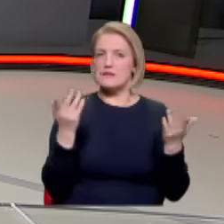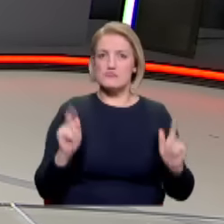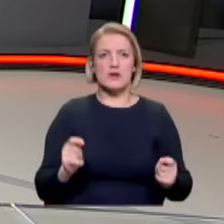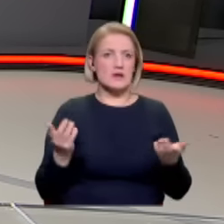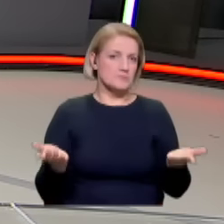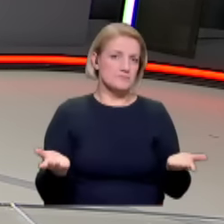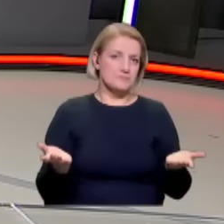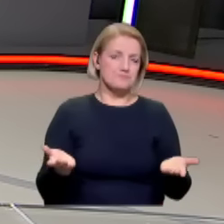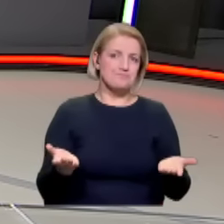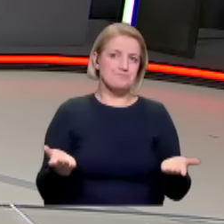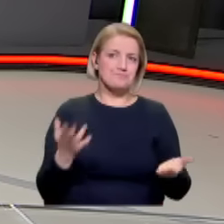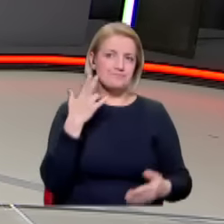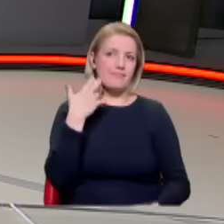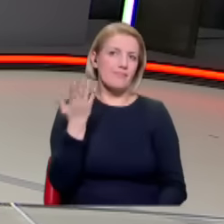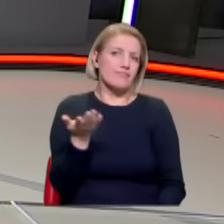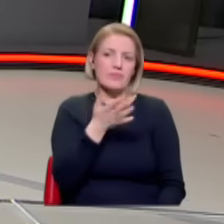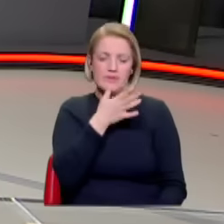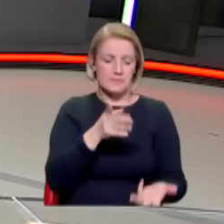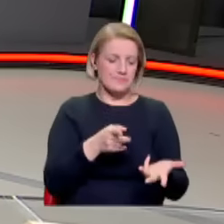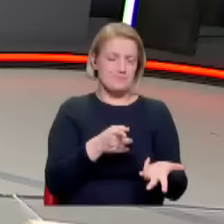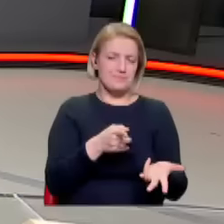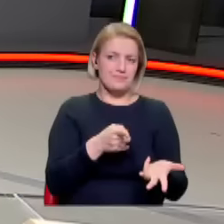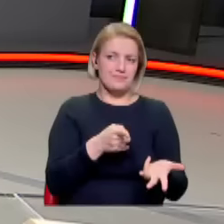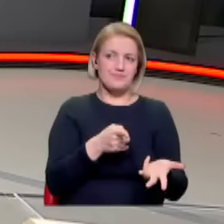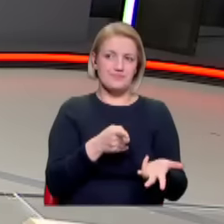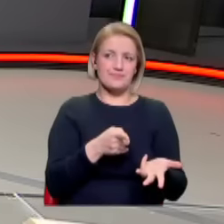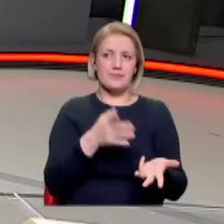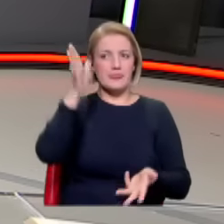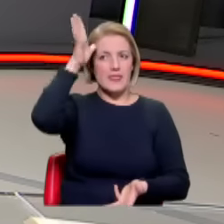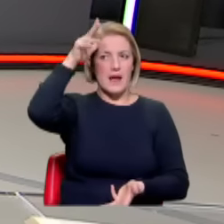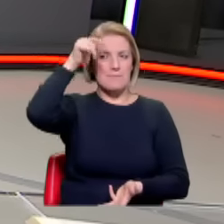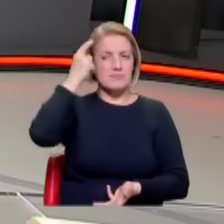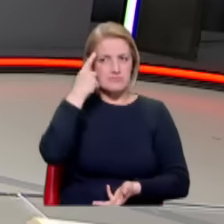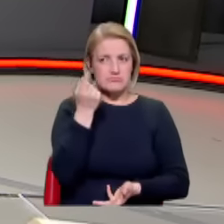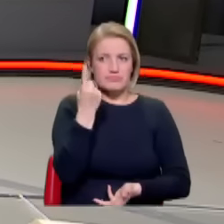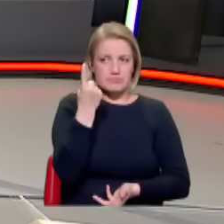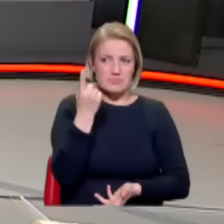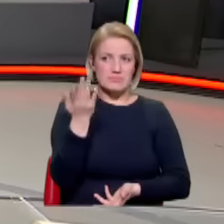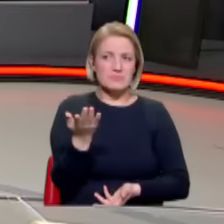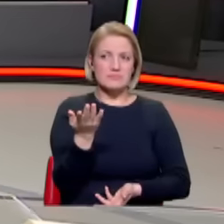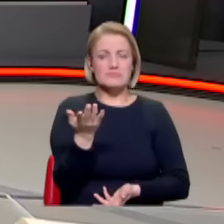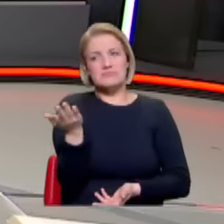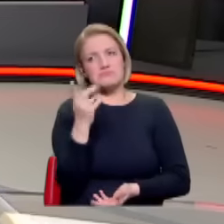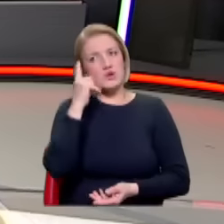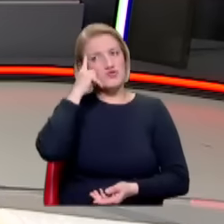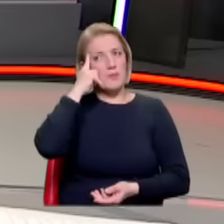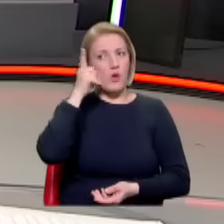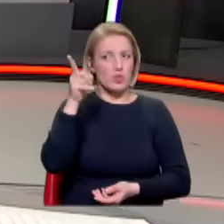düzeltecekler? Efendim ne bileyim ben. İşte Amerikalı icat edecek.